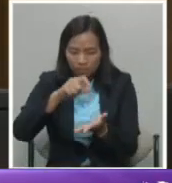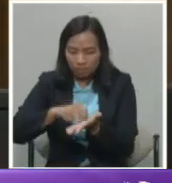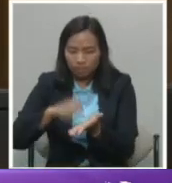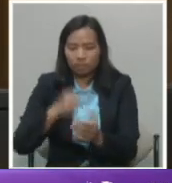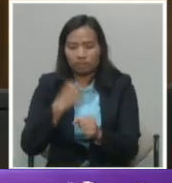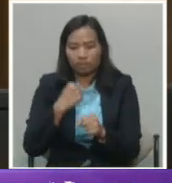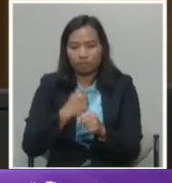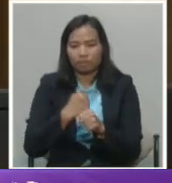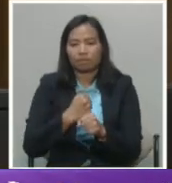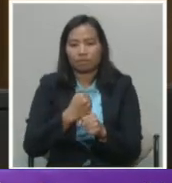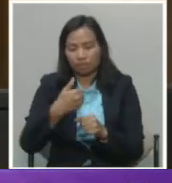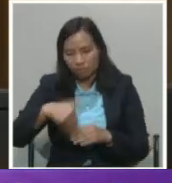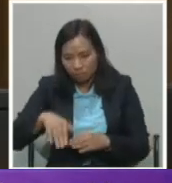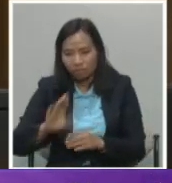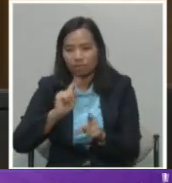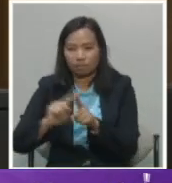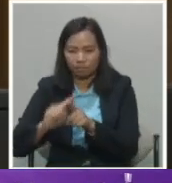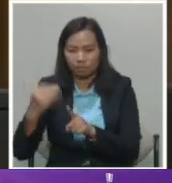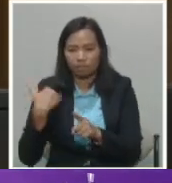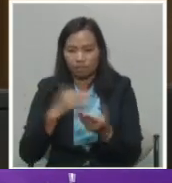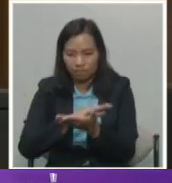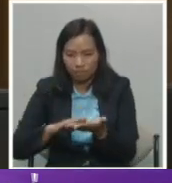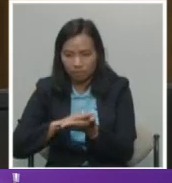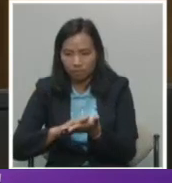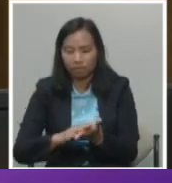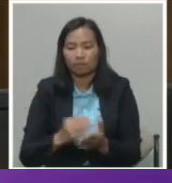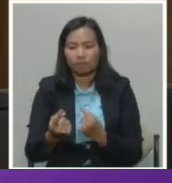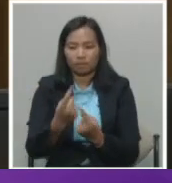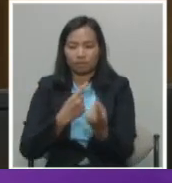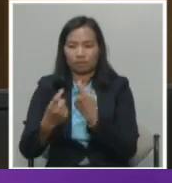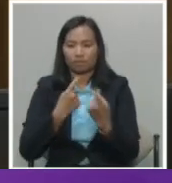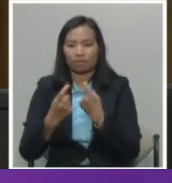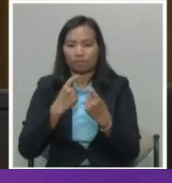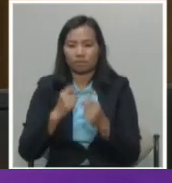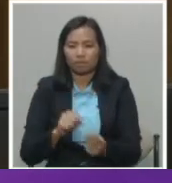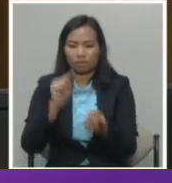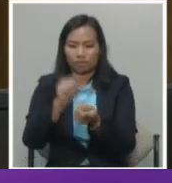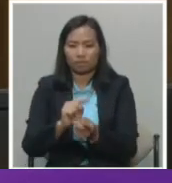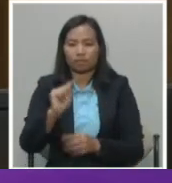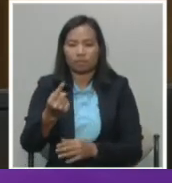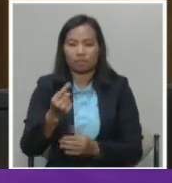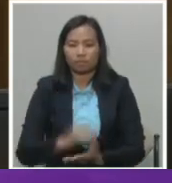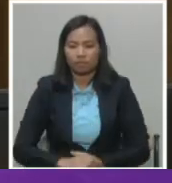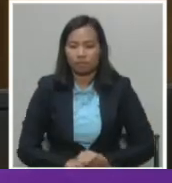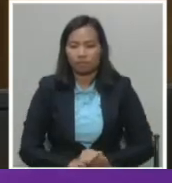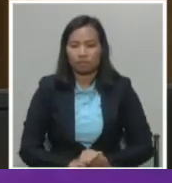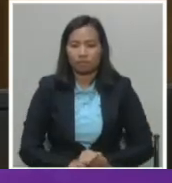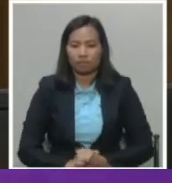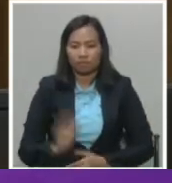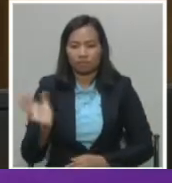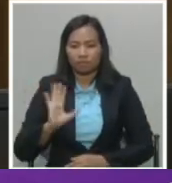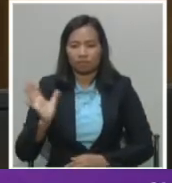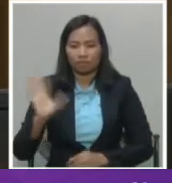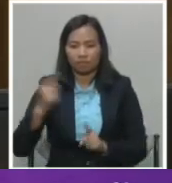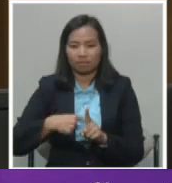ภารกิจบ้างก็ขอโทษด้วยแล้วกันนะครับถ้ามีอะไรก็สอบถามมาได้นะครับผมยินดีแล้วเดี๋ยวก็เจอกันใหม่นะครับลาก่อนชั่วคราวส